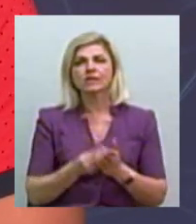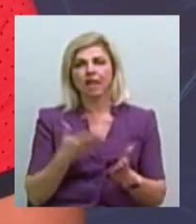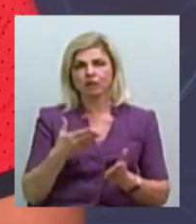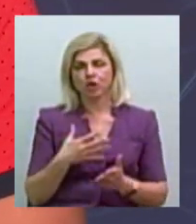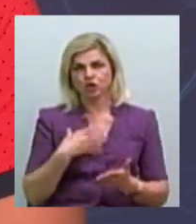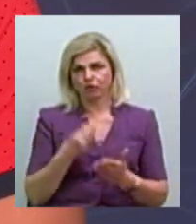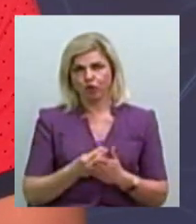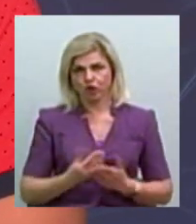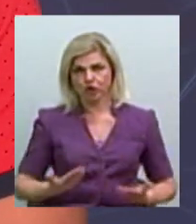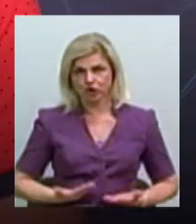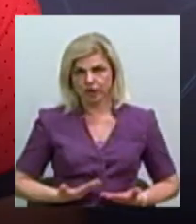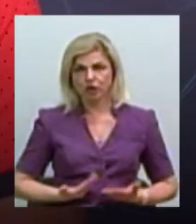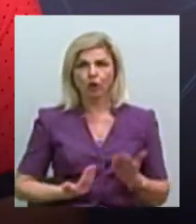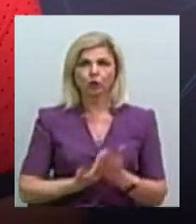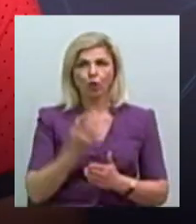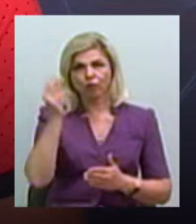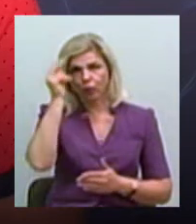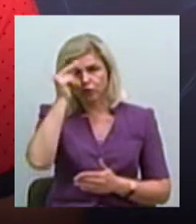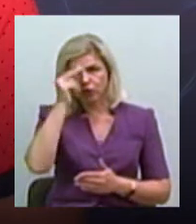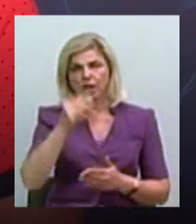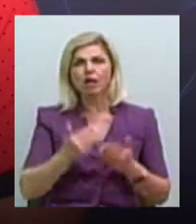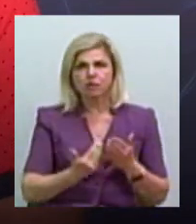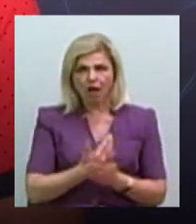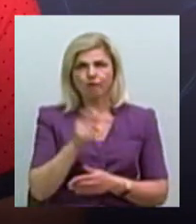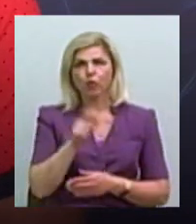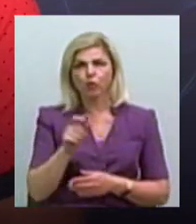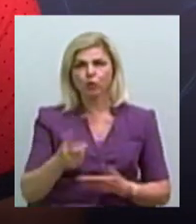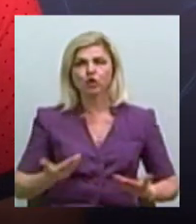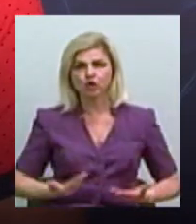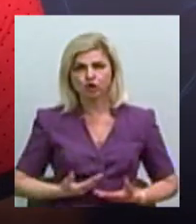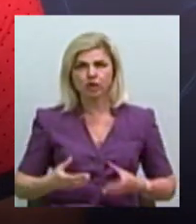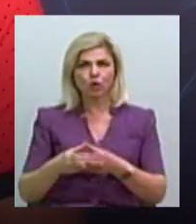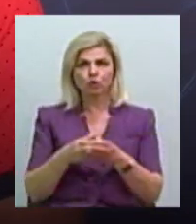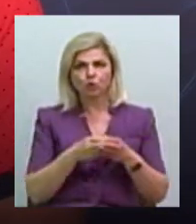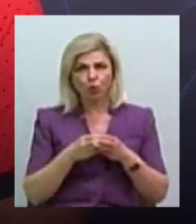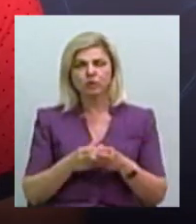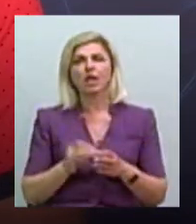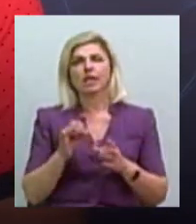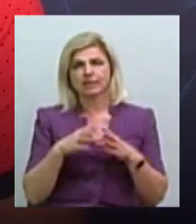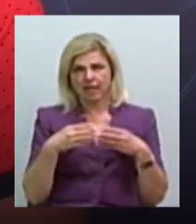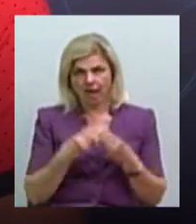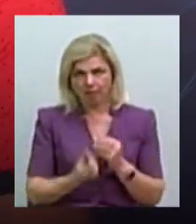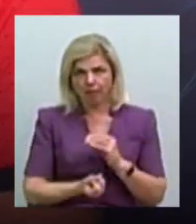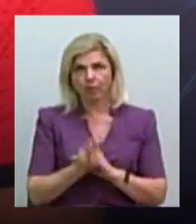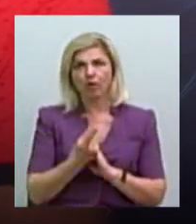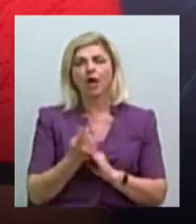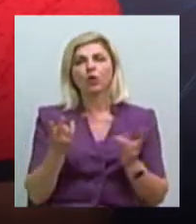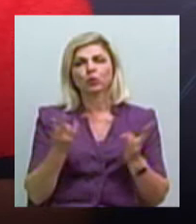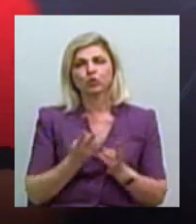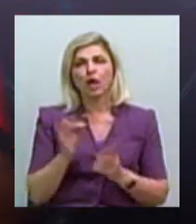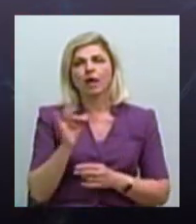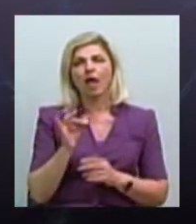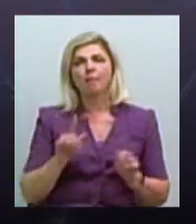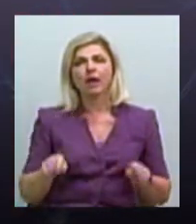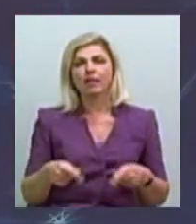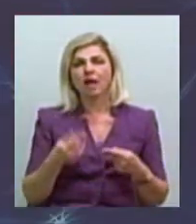жизни, новое учение. Заново люди учатся жить в социуме, создают семьи, и для этого нужна реабилитация. И реабилитация должна быть не один